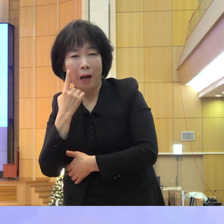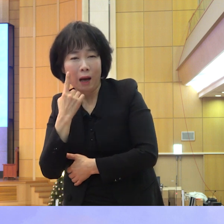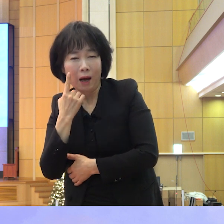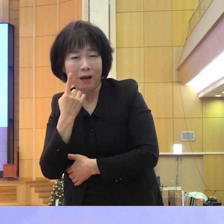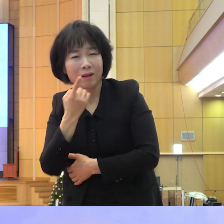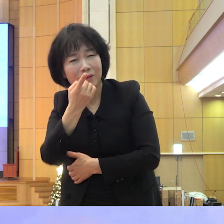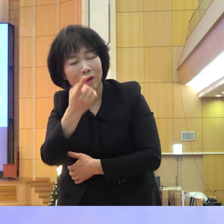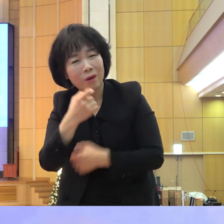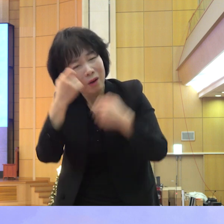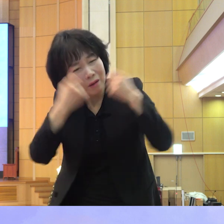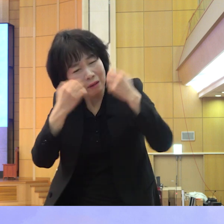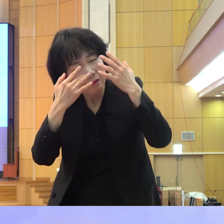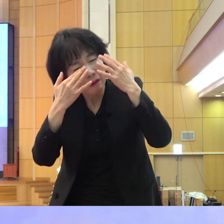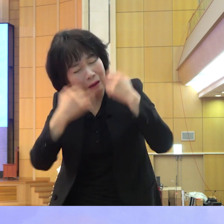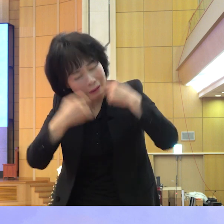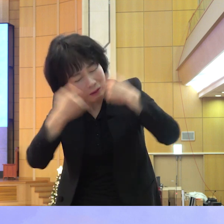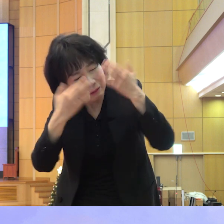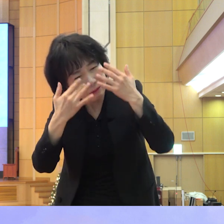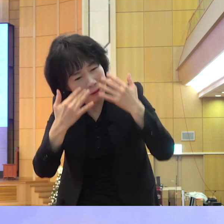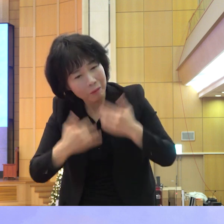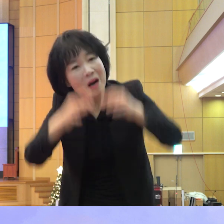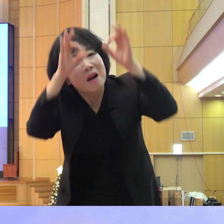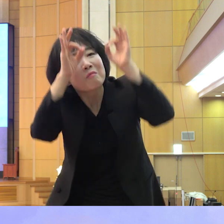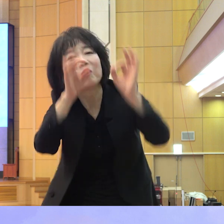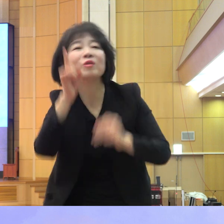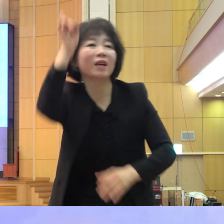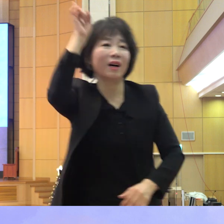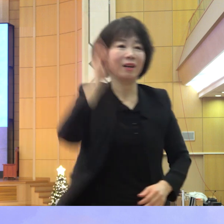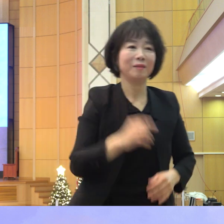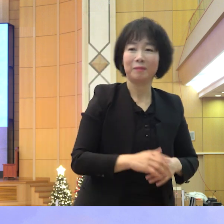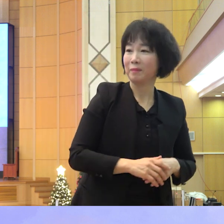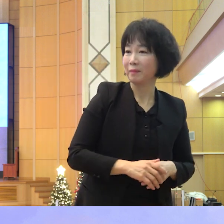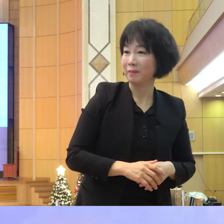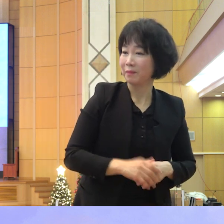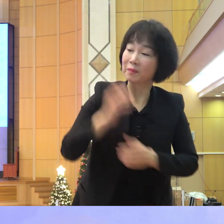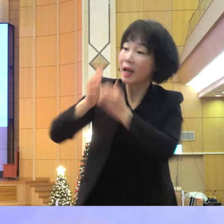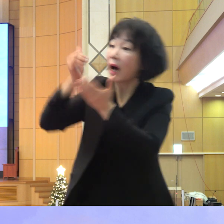보았노라? 하나님은 여러분의 눈물을 보고 있습니다.